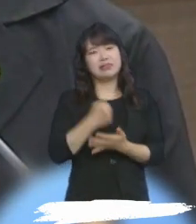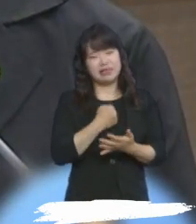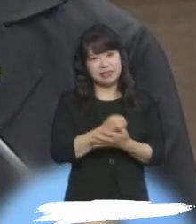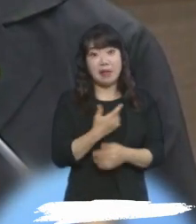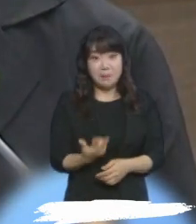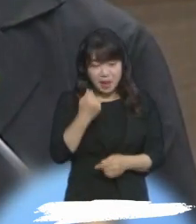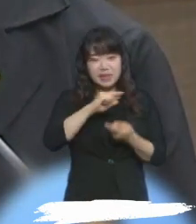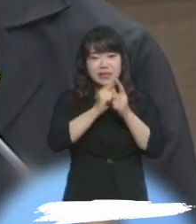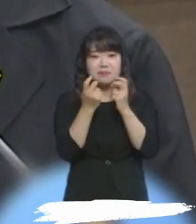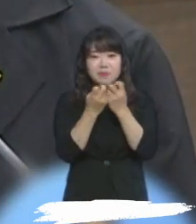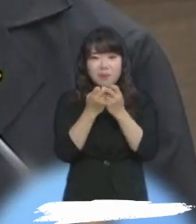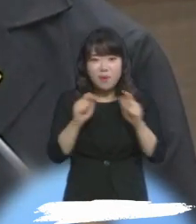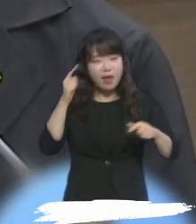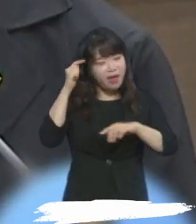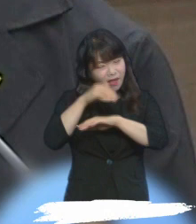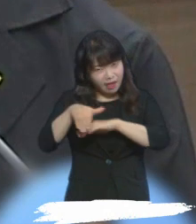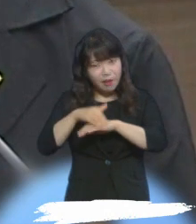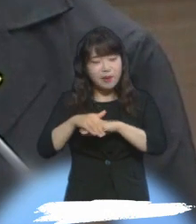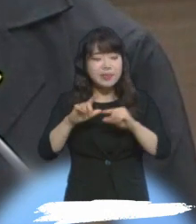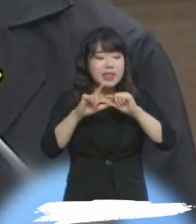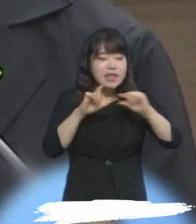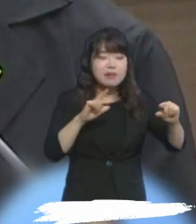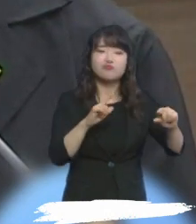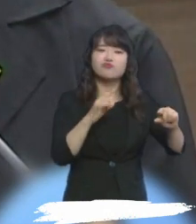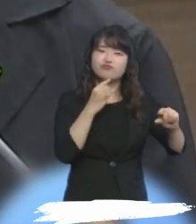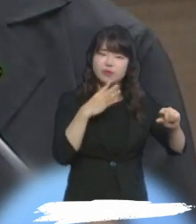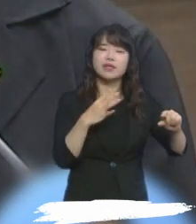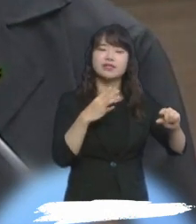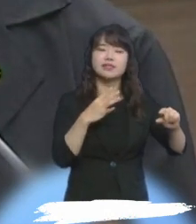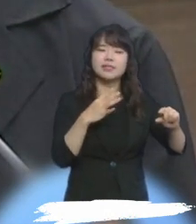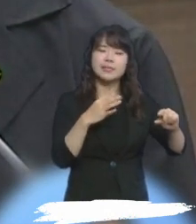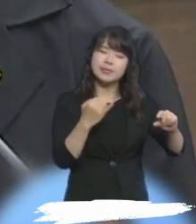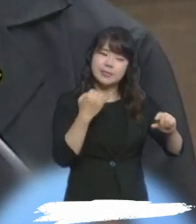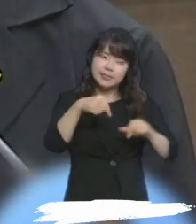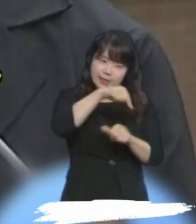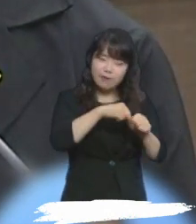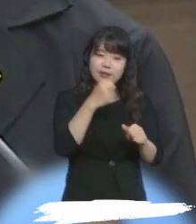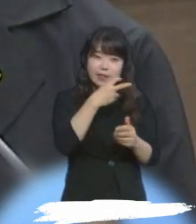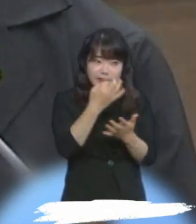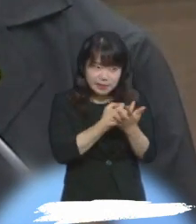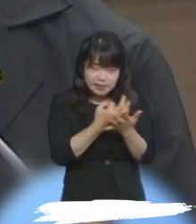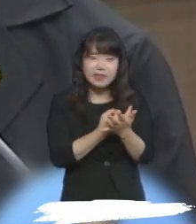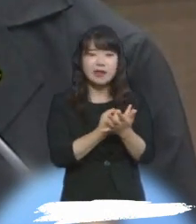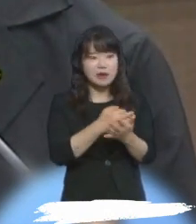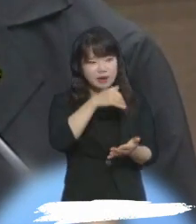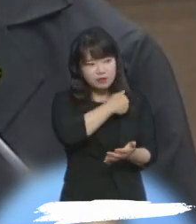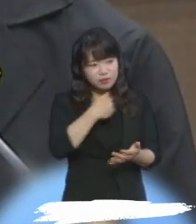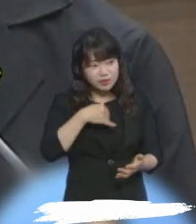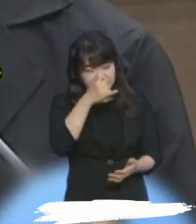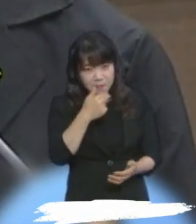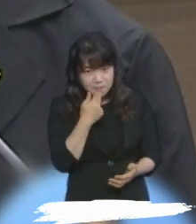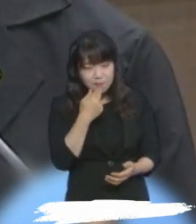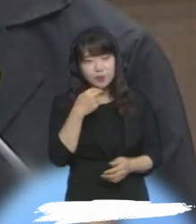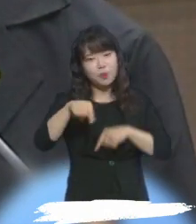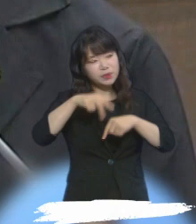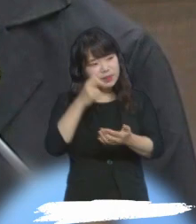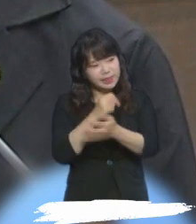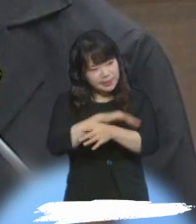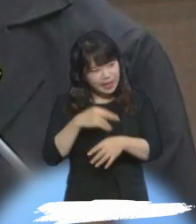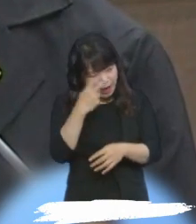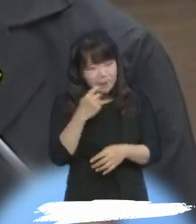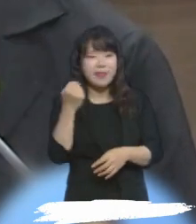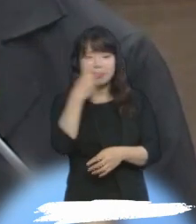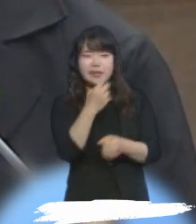조속히 마련해서 그중에 일부 구간이라도 경제성과 정책성 최대한 끌어올려서 다시 한번